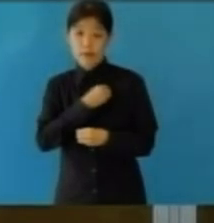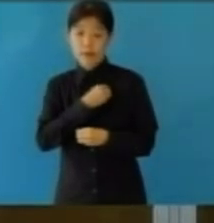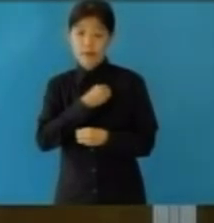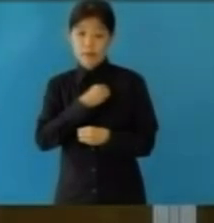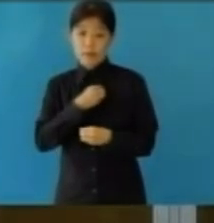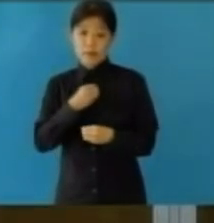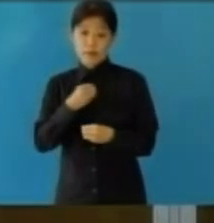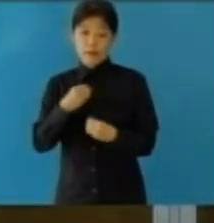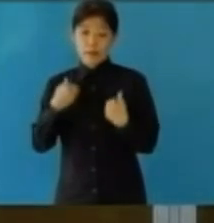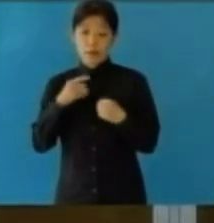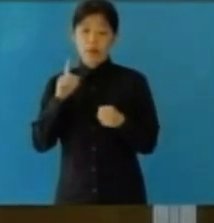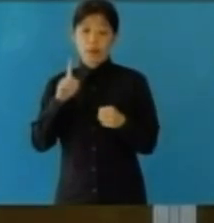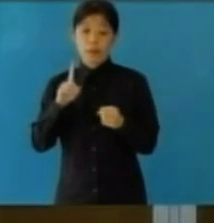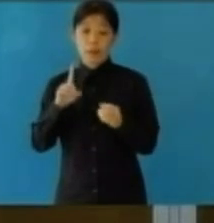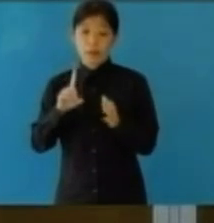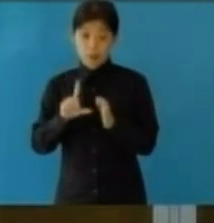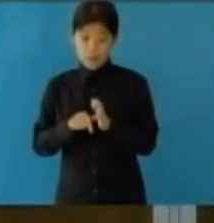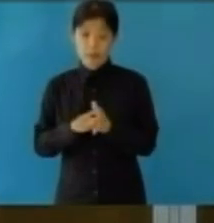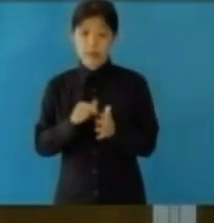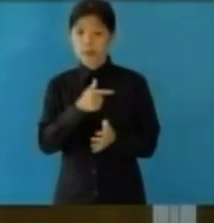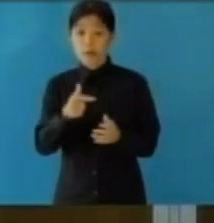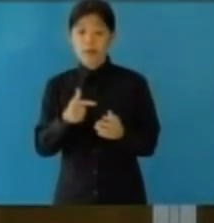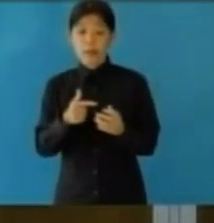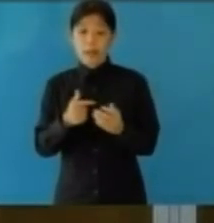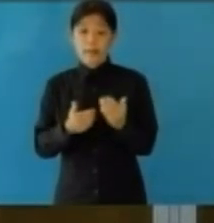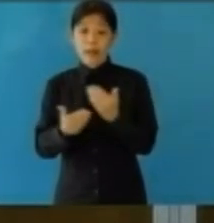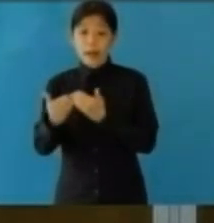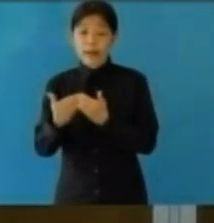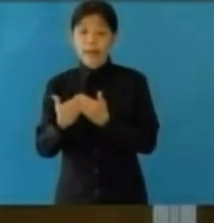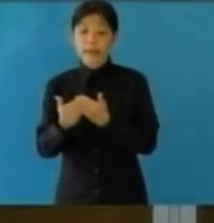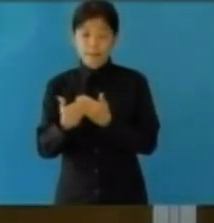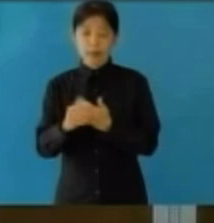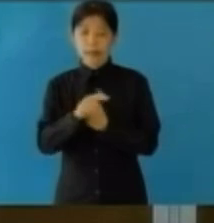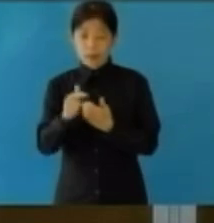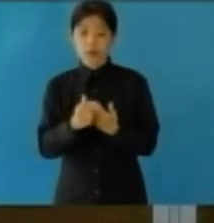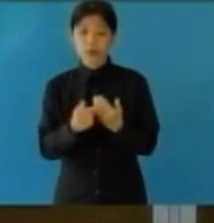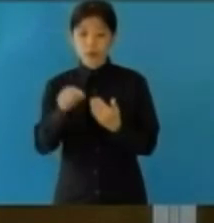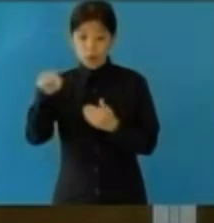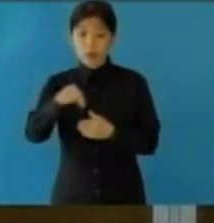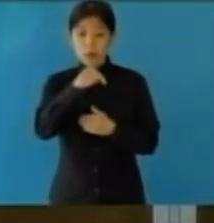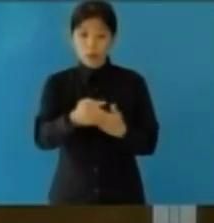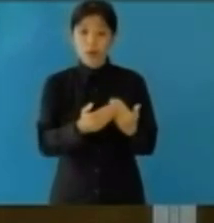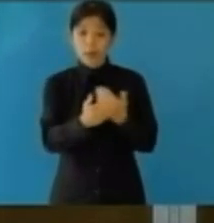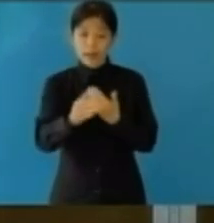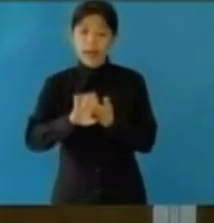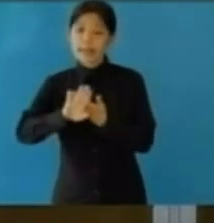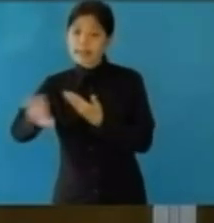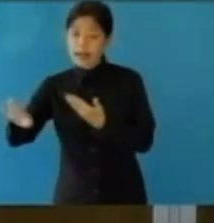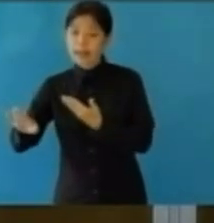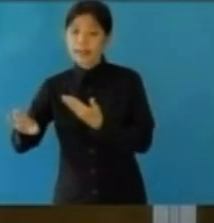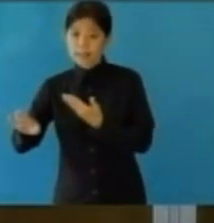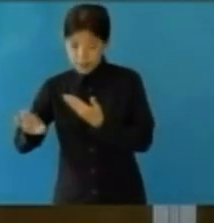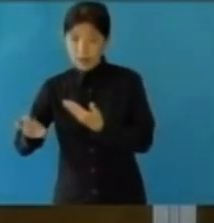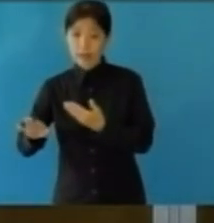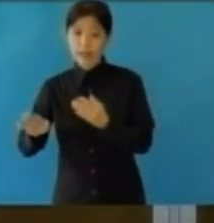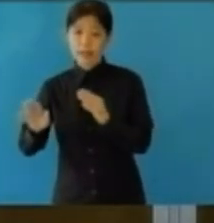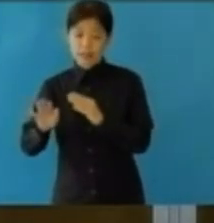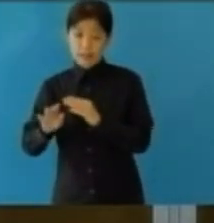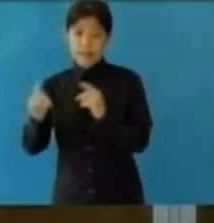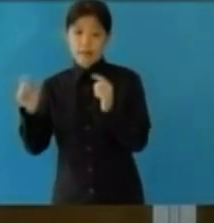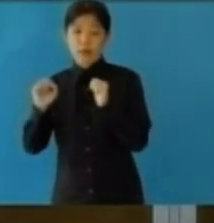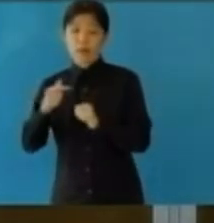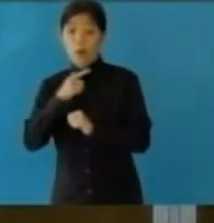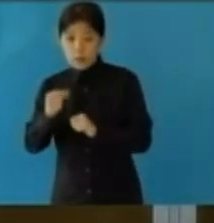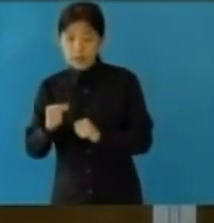工事、イベント等は、両大会の開催期間を避けていただくよう、国や市町村、建設業等の関係団体